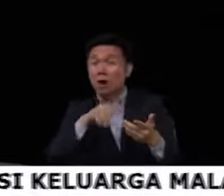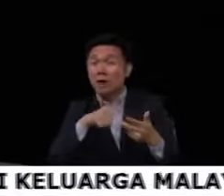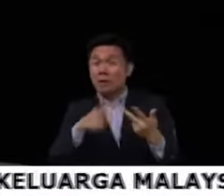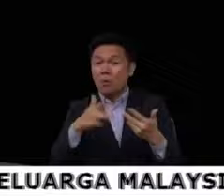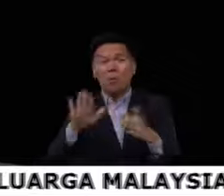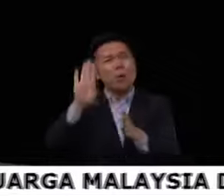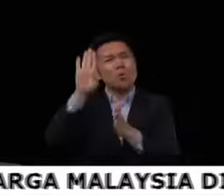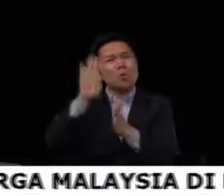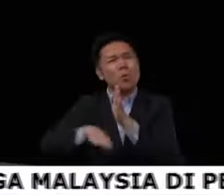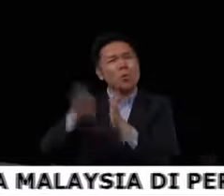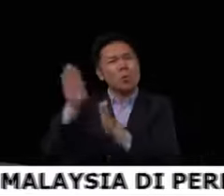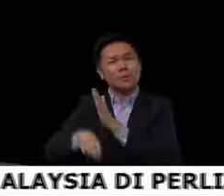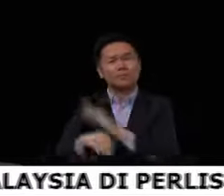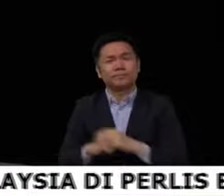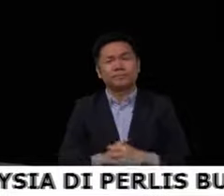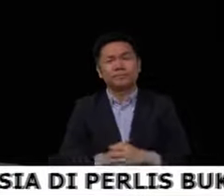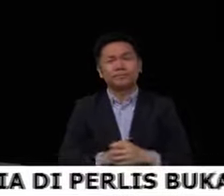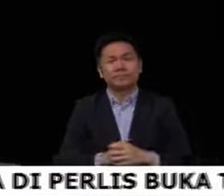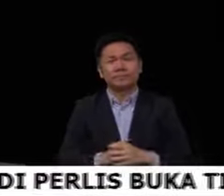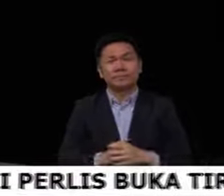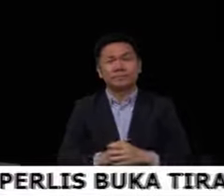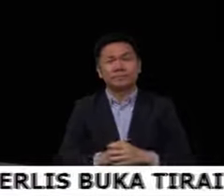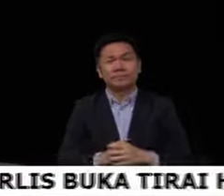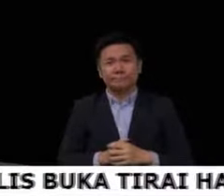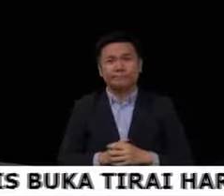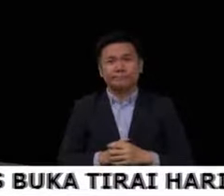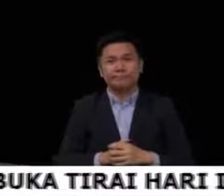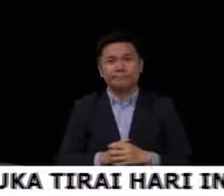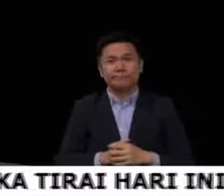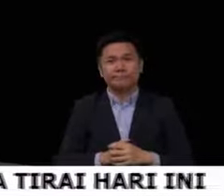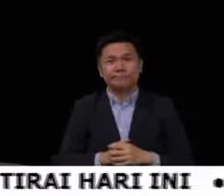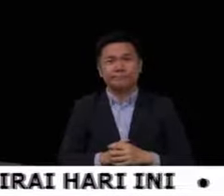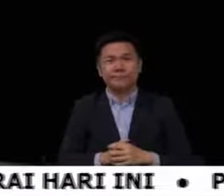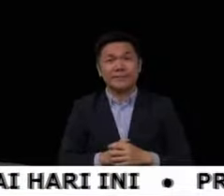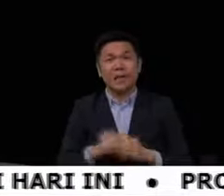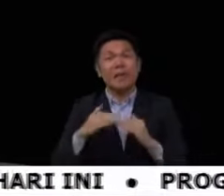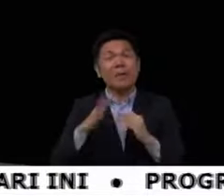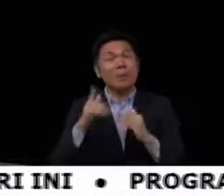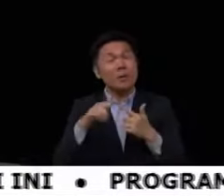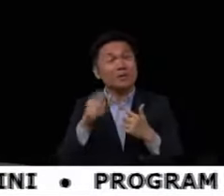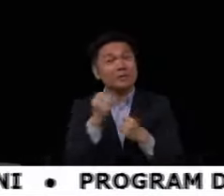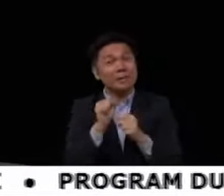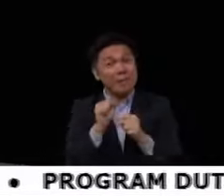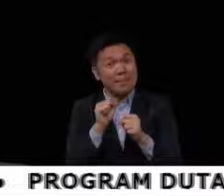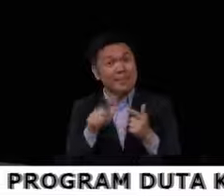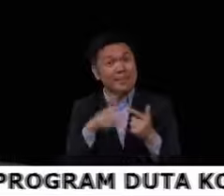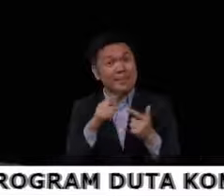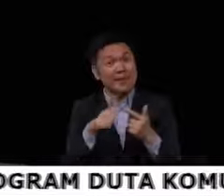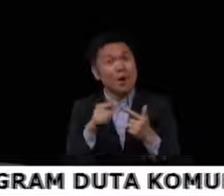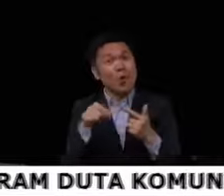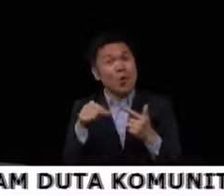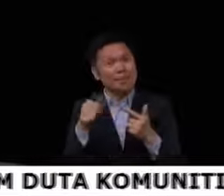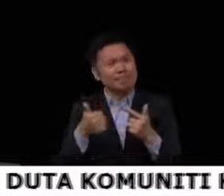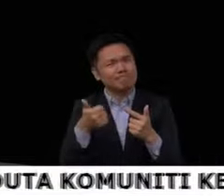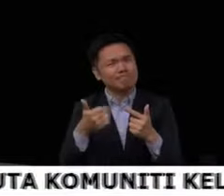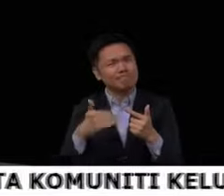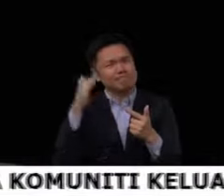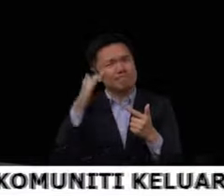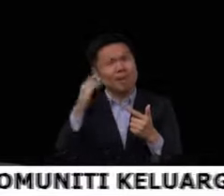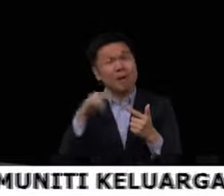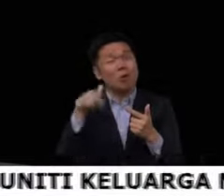pembinaan dapat kita kurang ke mana sektor pembinaan akan jadi lebih bersih lebih selamat dan lebih berkualiti